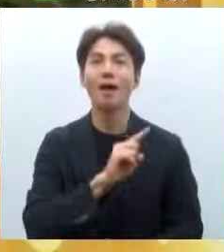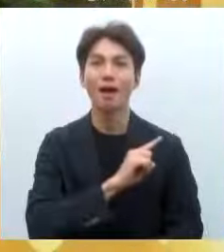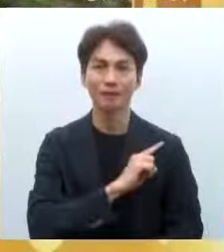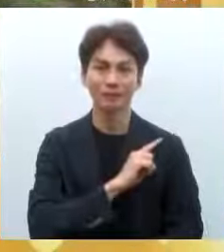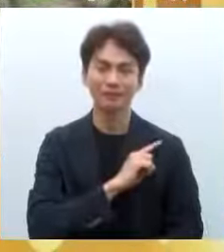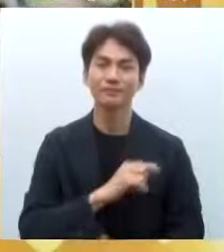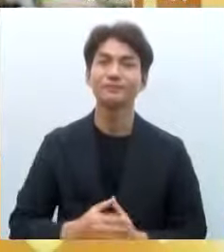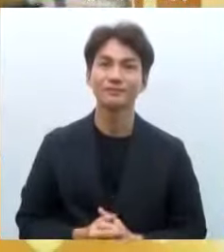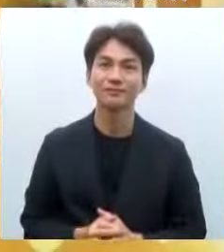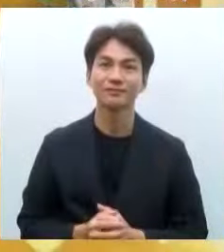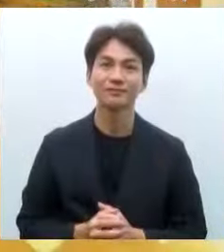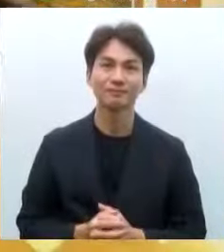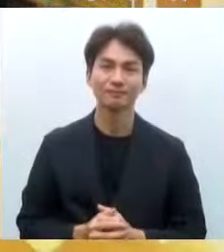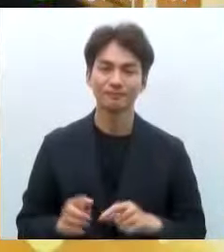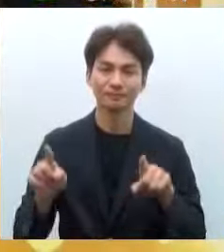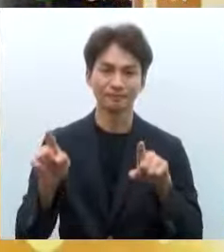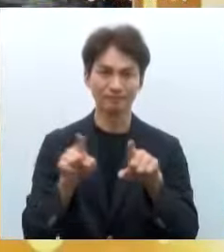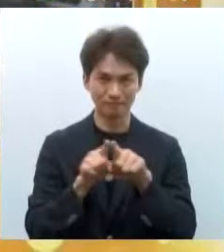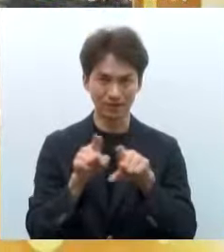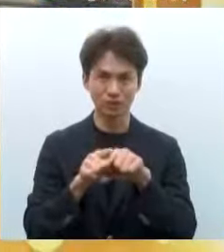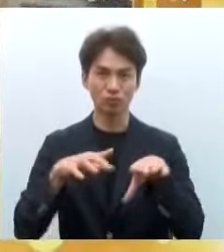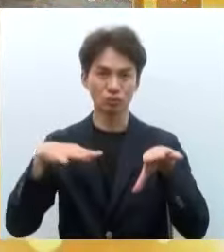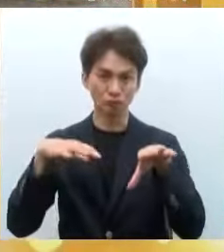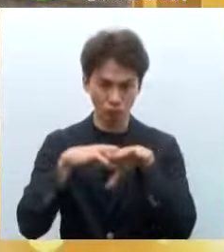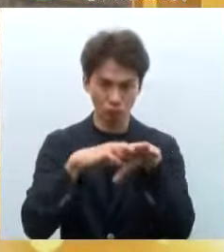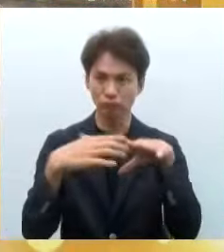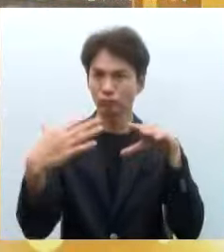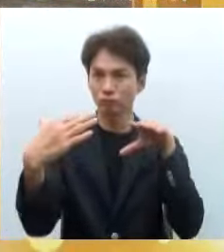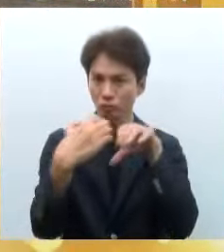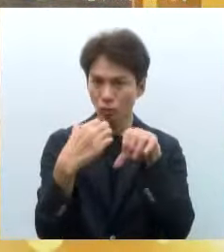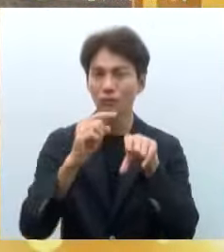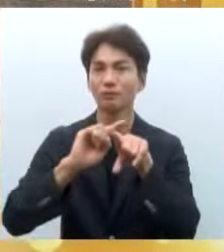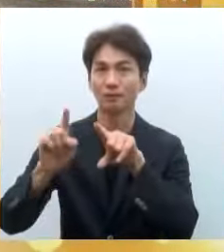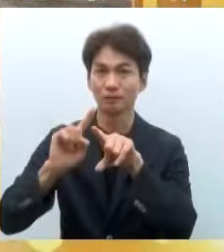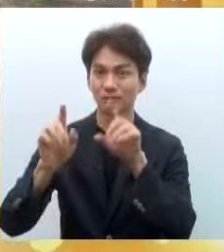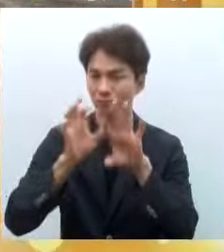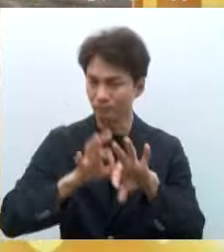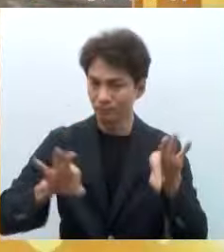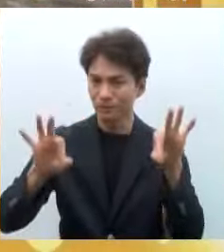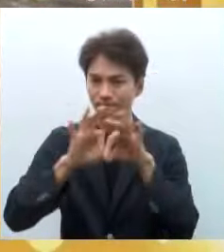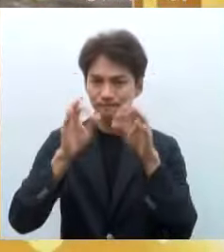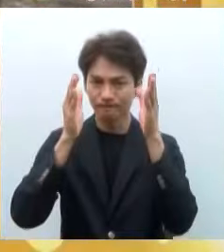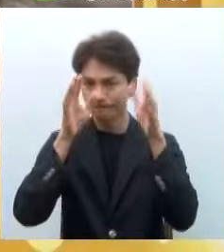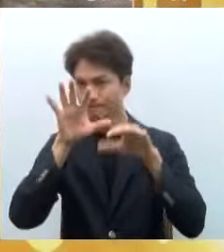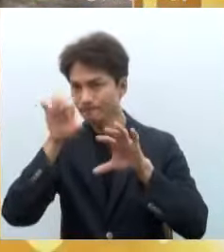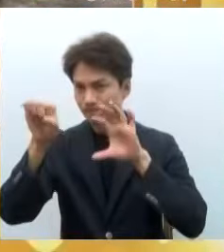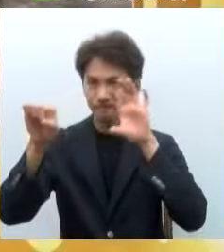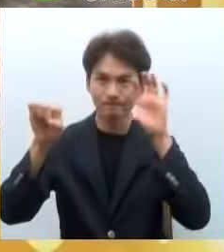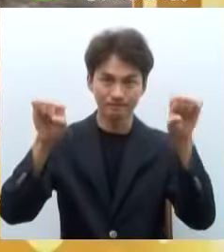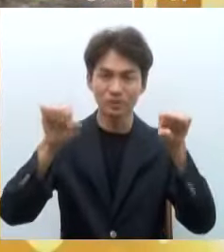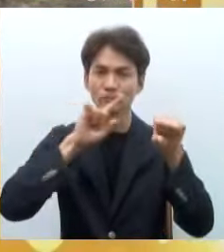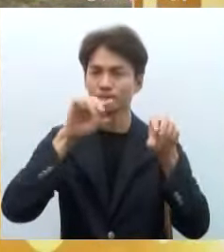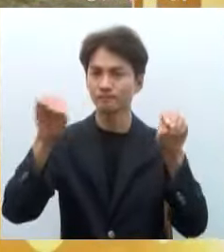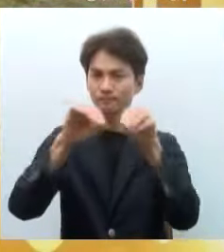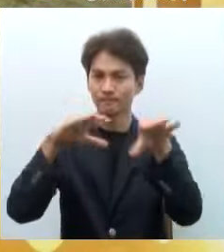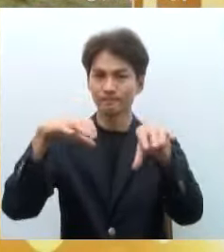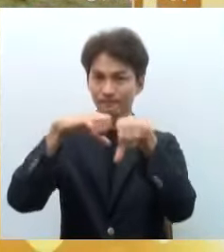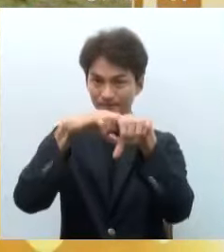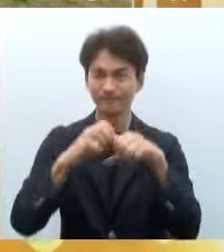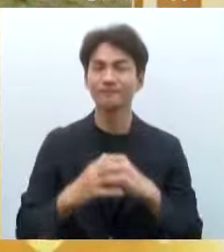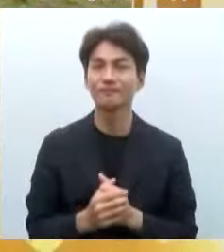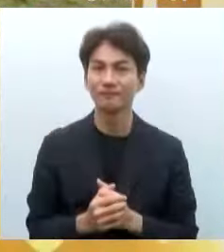ฐานการเอาตัวรอดจากอุบัติเหตุทางรถยนต ์เห็นแล้วเราเห็นแล้วครับบางทีเรามีสตินะเห็นว่ารถกำลังจะเกิดเหตุเช่นตกเขาใช่ไหม ฐานดินโคลน